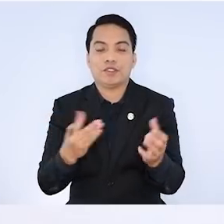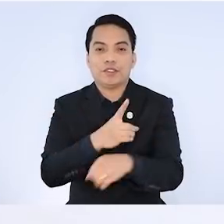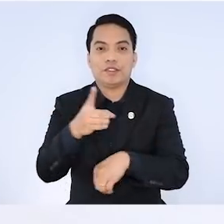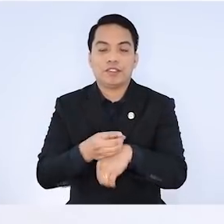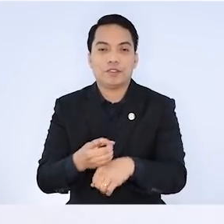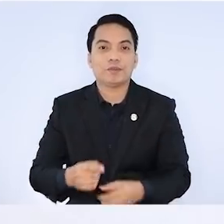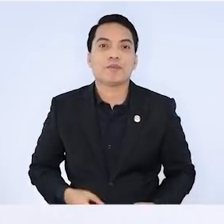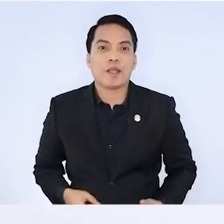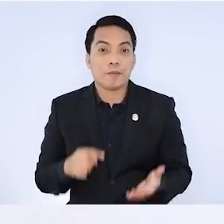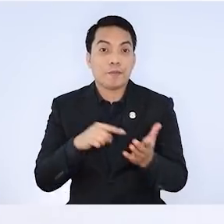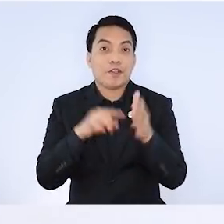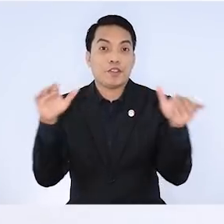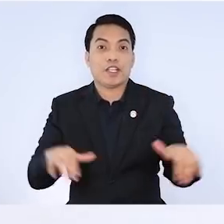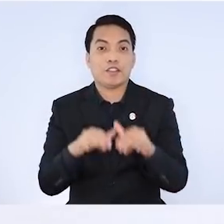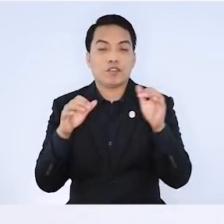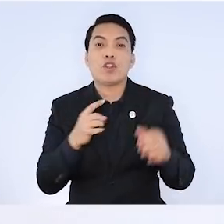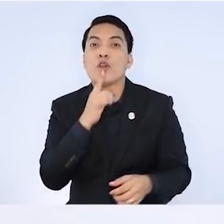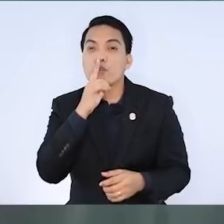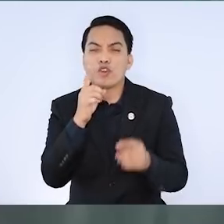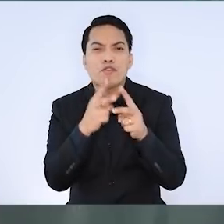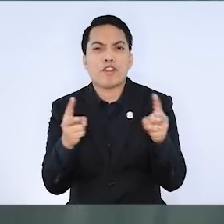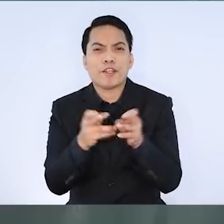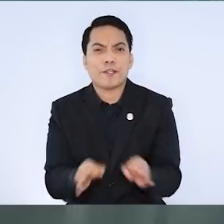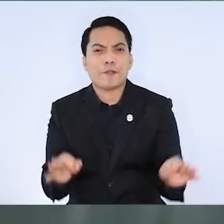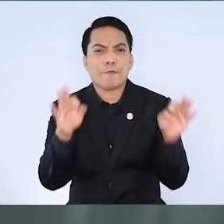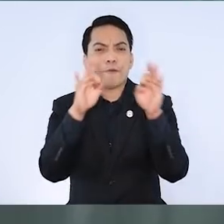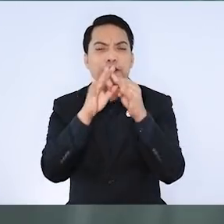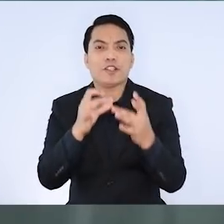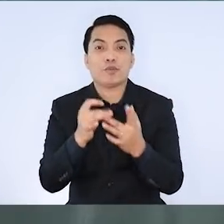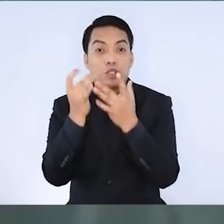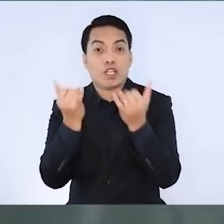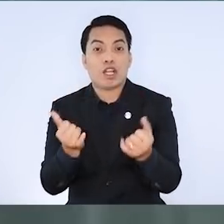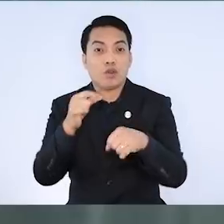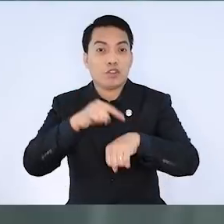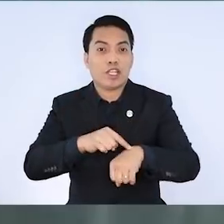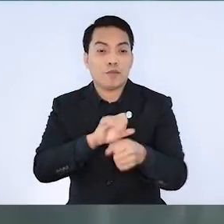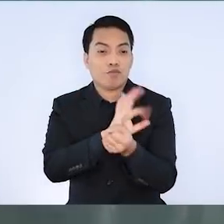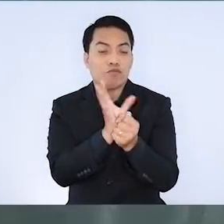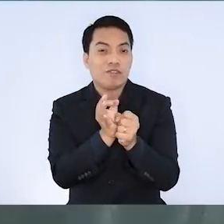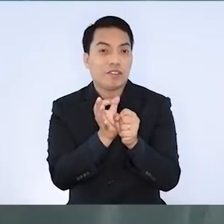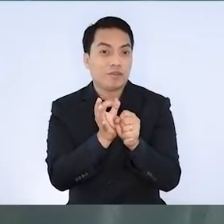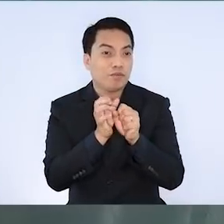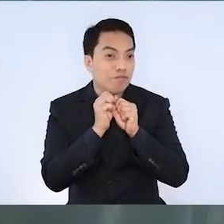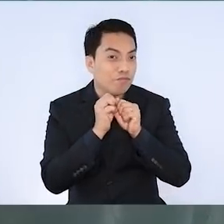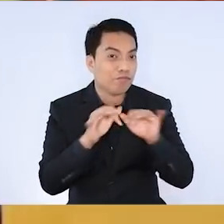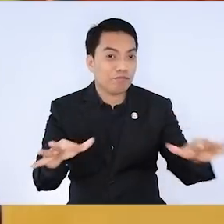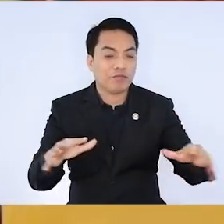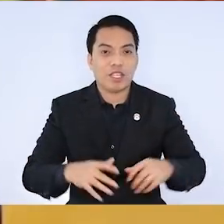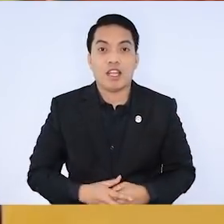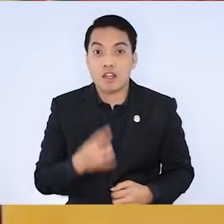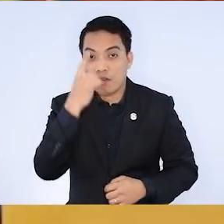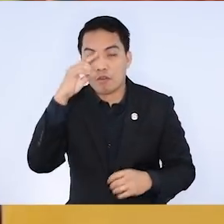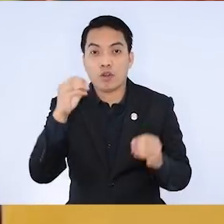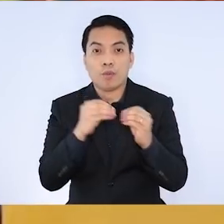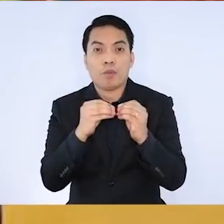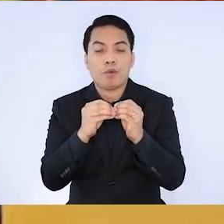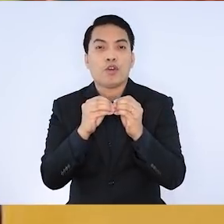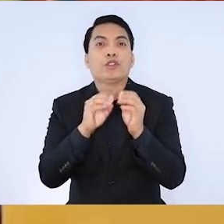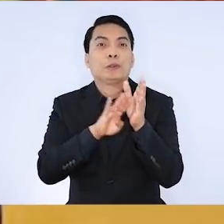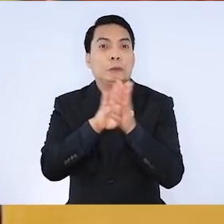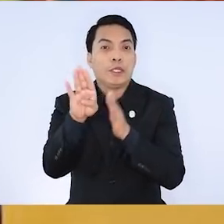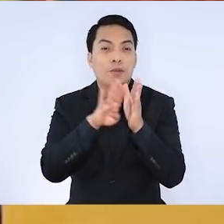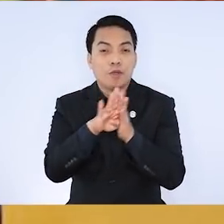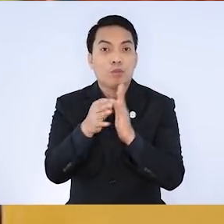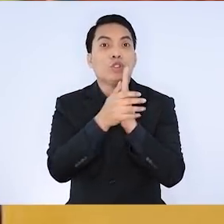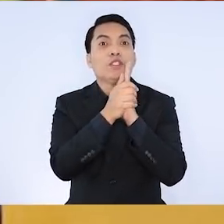aktibidad ay lubhang napakahalaga, lalo na po ngayong panahon ng pandemya, upang lalong malinang ang kasanayan namin